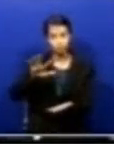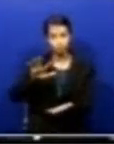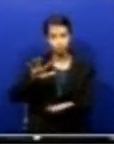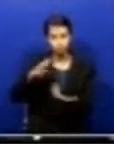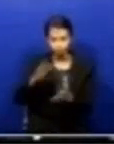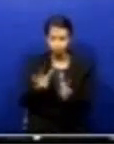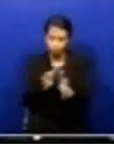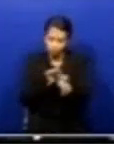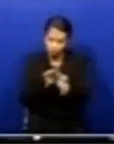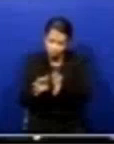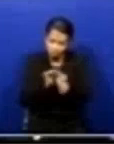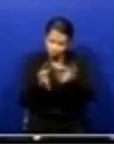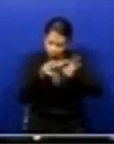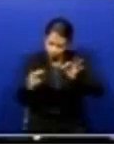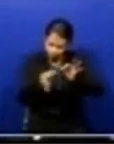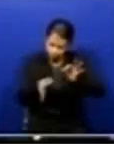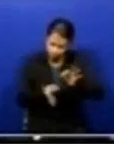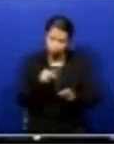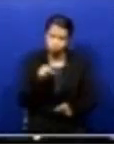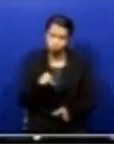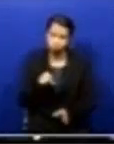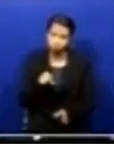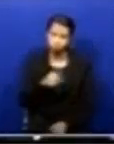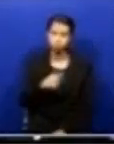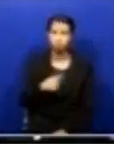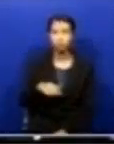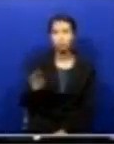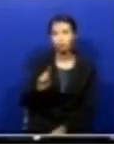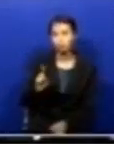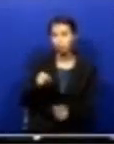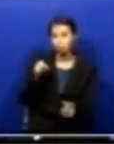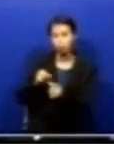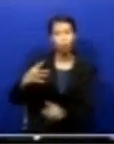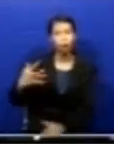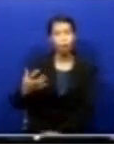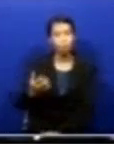อธิบายในหนังสือว่าดังนั้นจึงไม่สามารถอาศัยอำนาจ